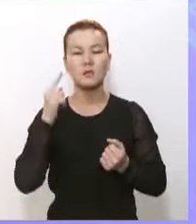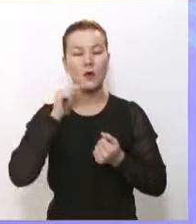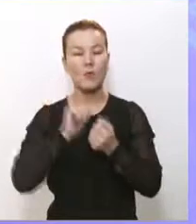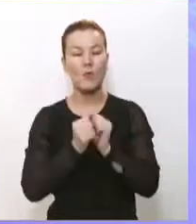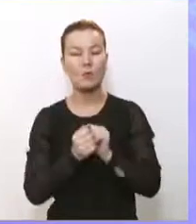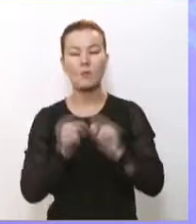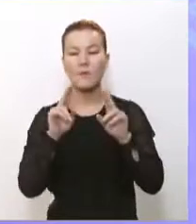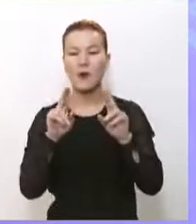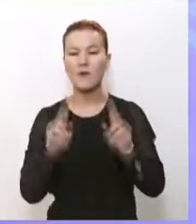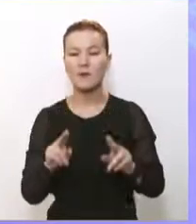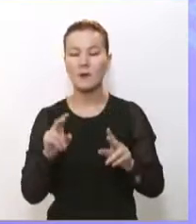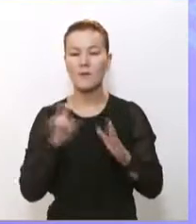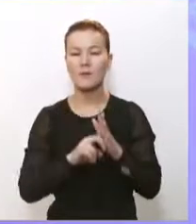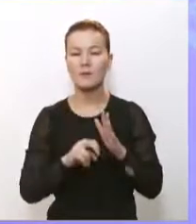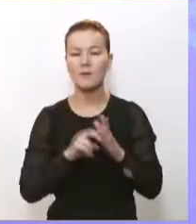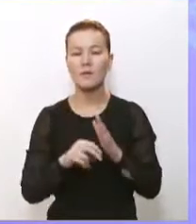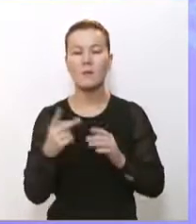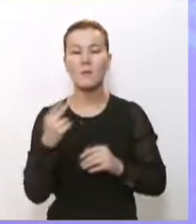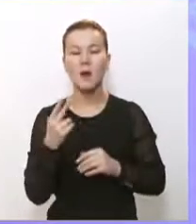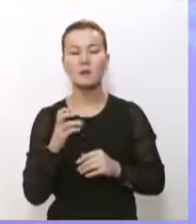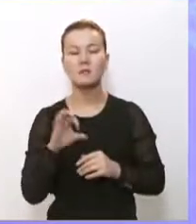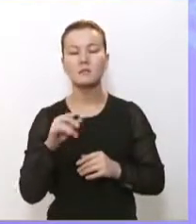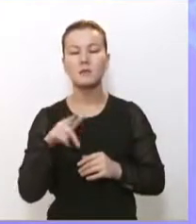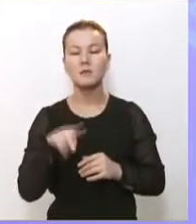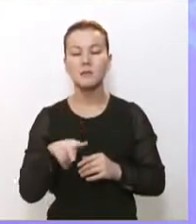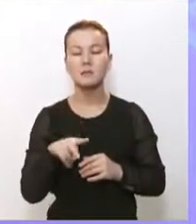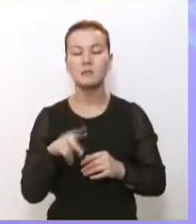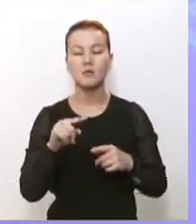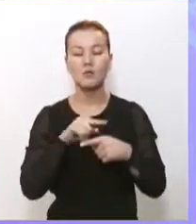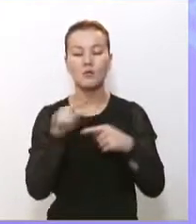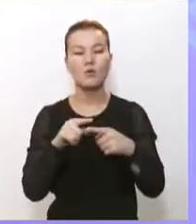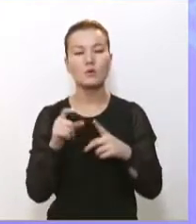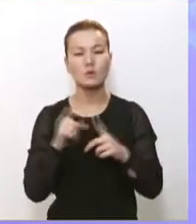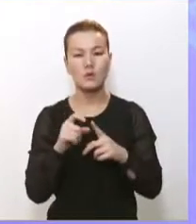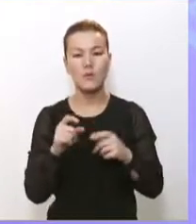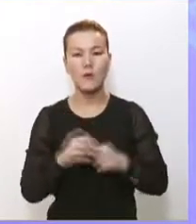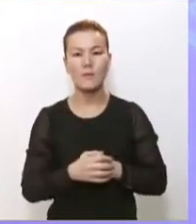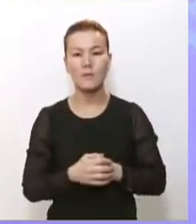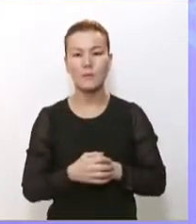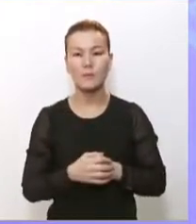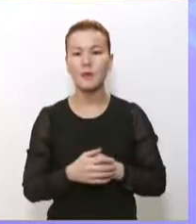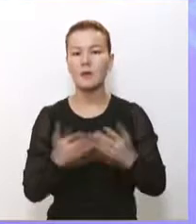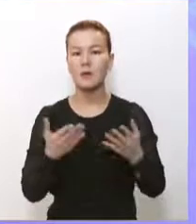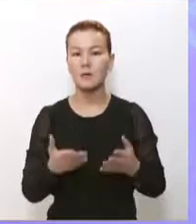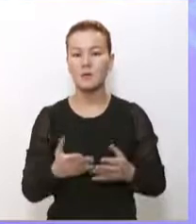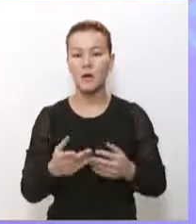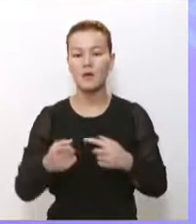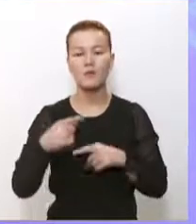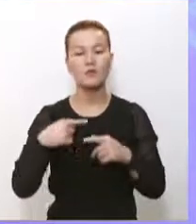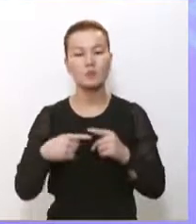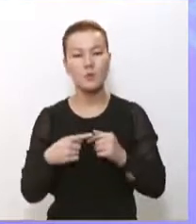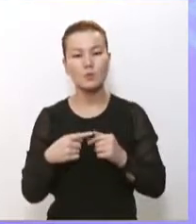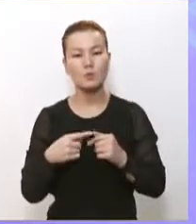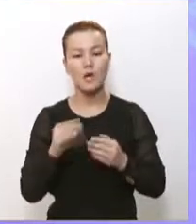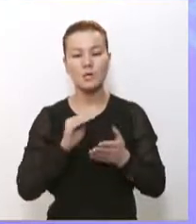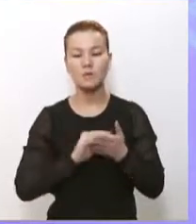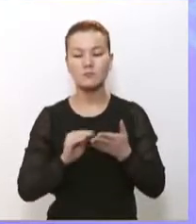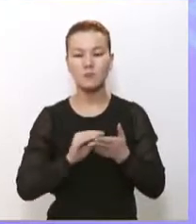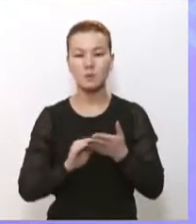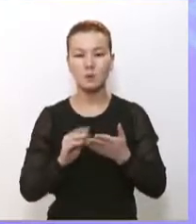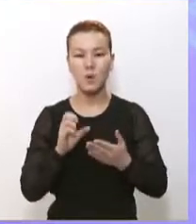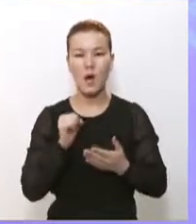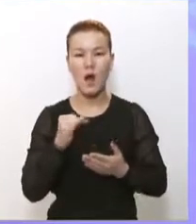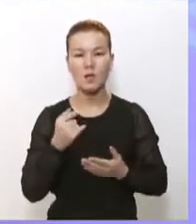правила проверки парных согласных в корне слова. Итак, вернемся к списку